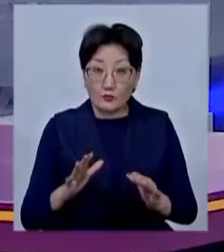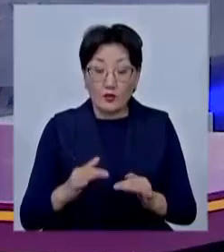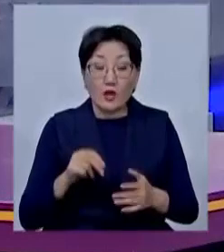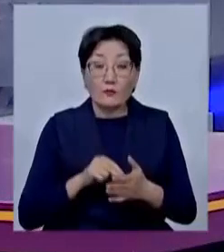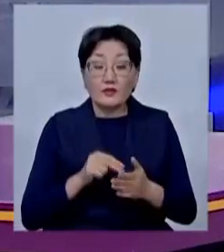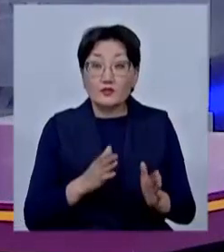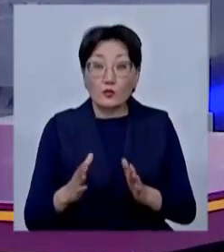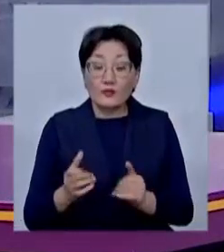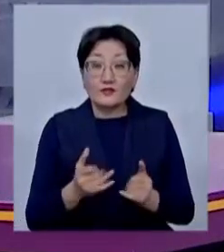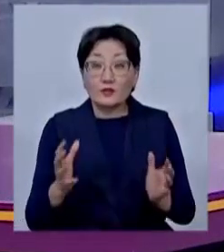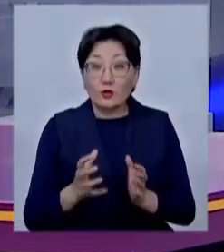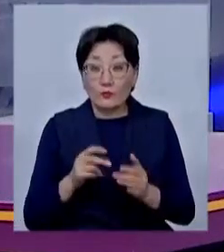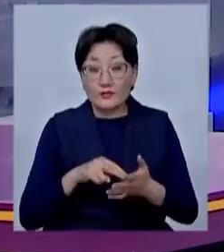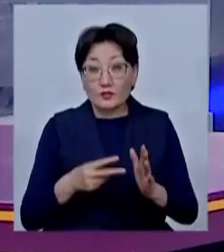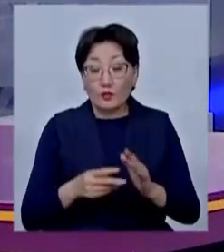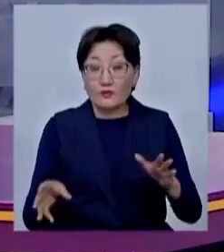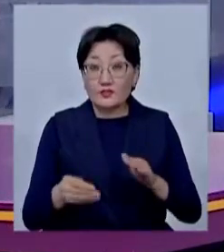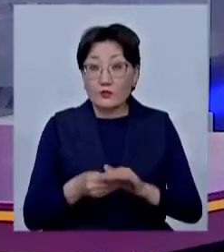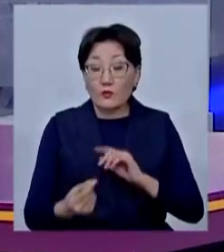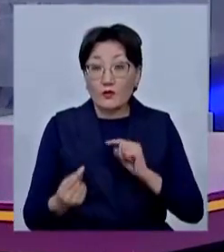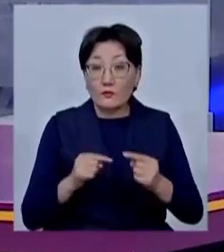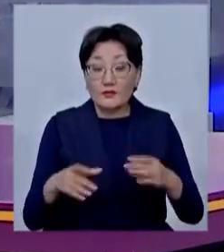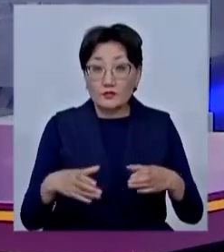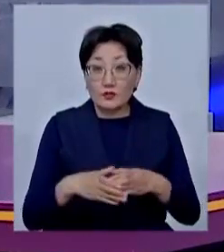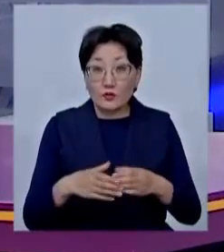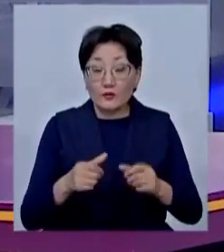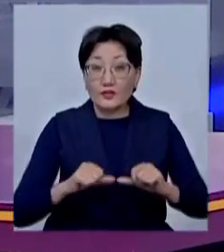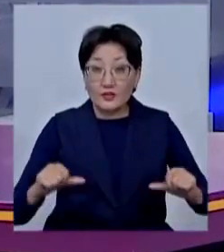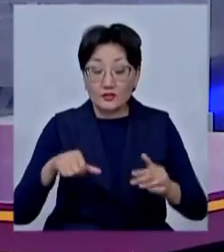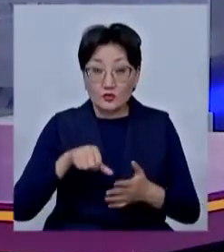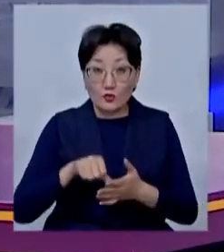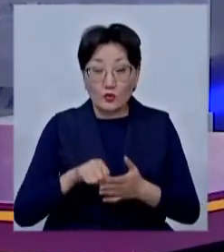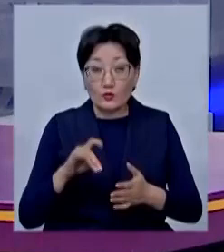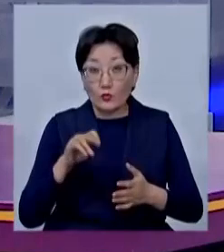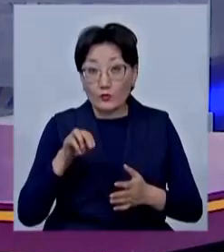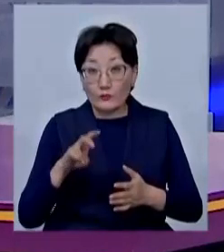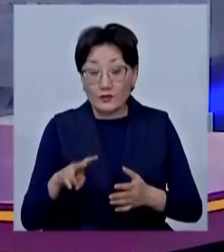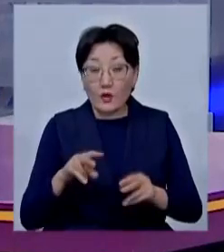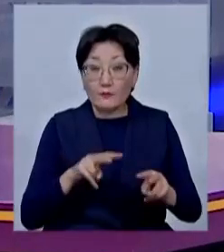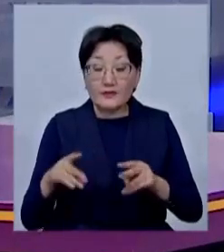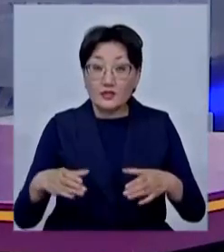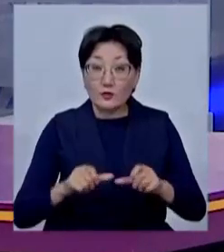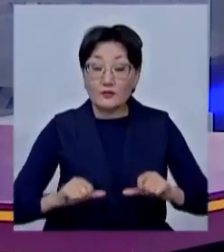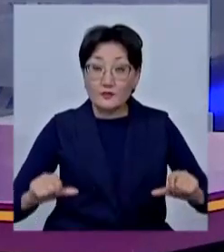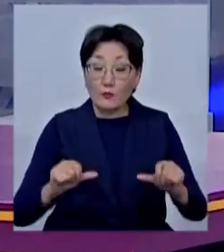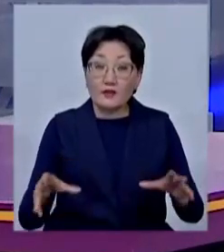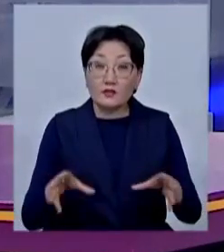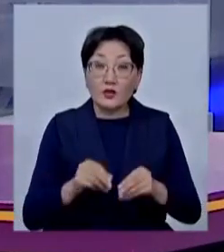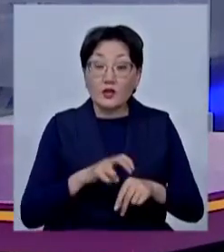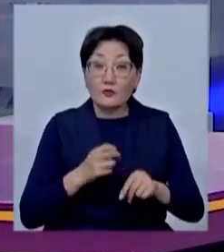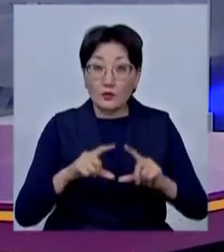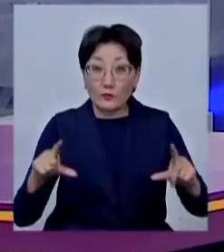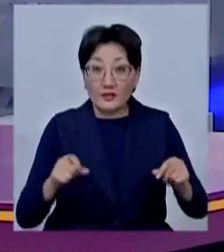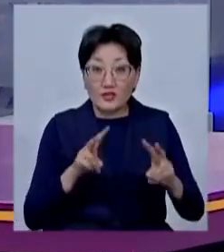Баға тұрақтылығын сақтау мақсатында жемқорлыққа қарсы қоғамдық кеңес мүшелерімен Нұр Отан партиясының бақылау комиссиясы бірлесіп